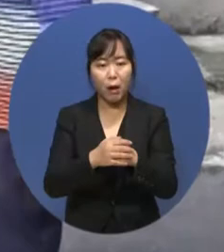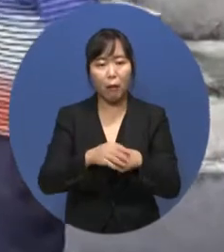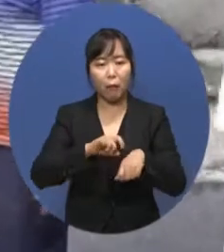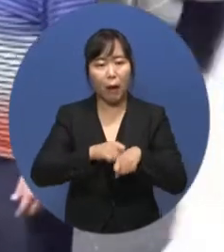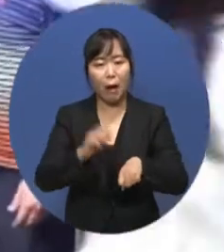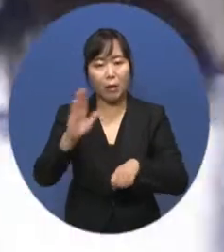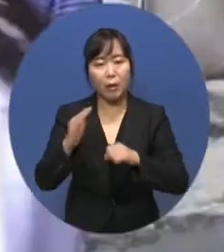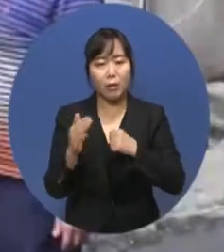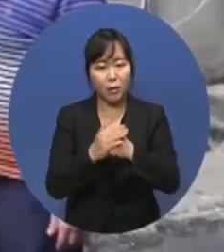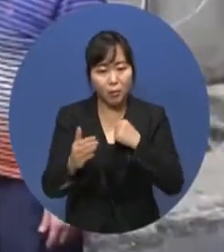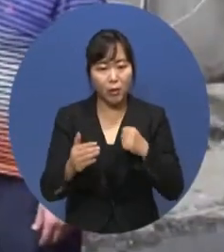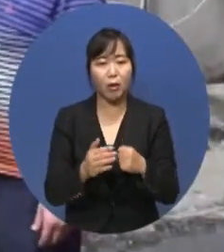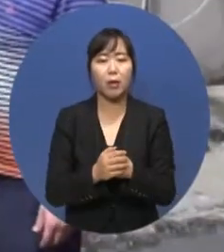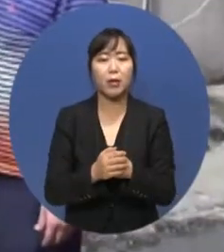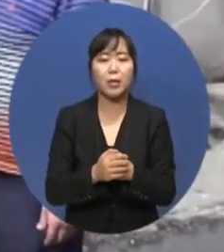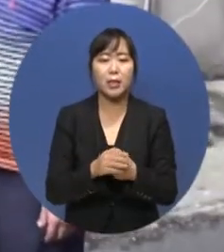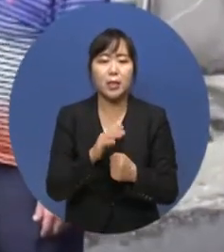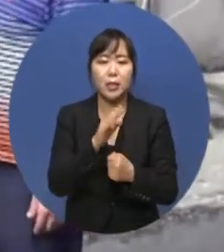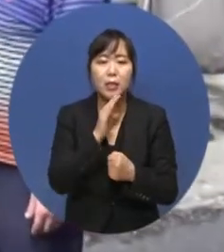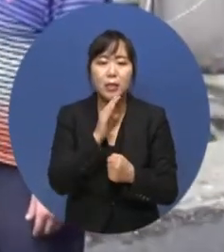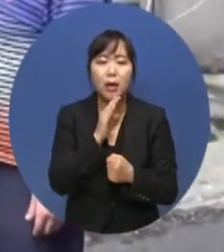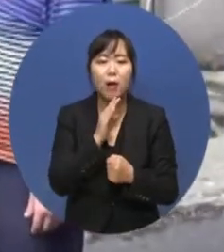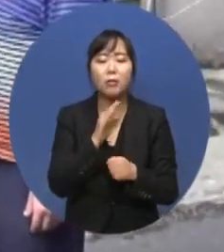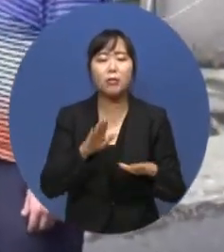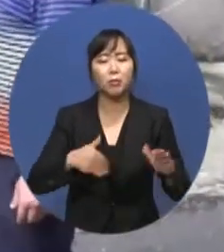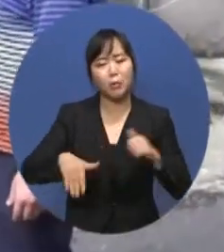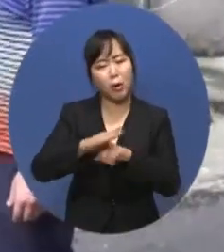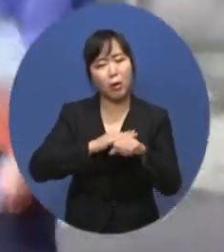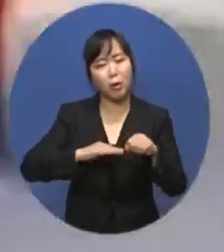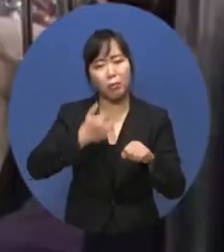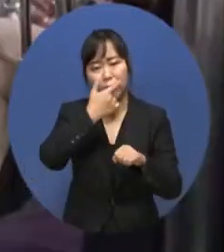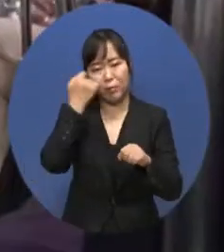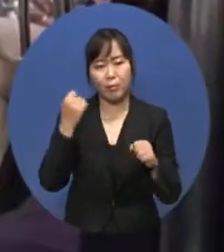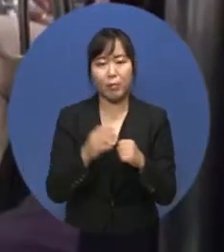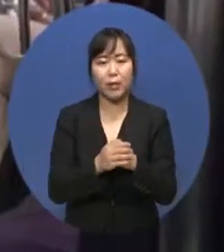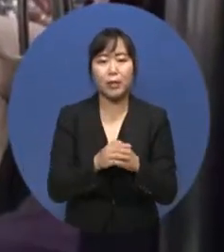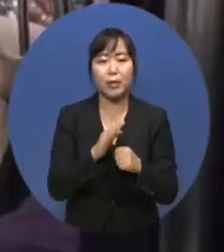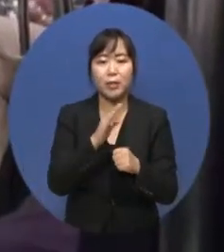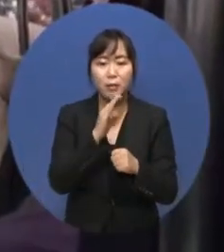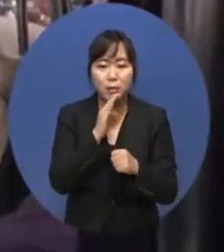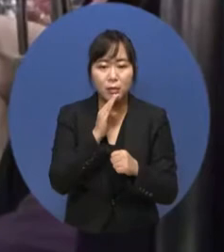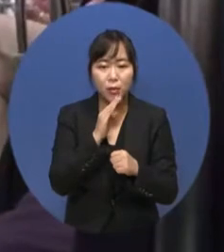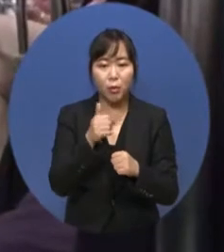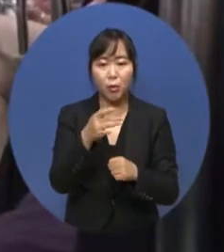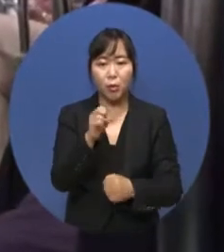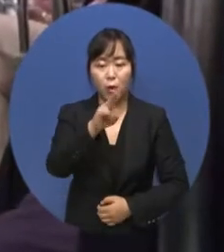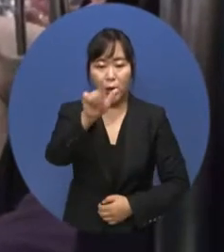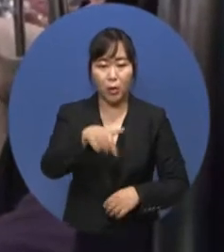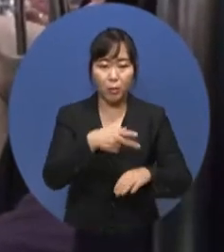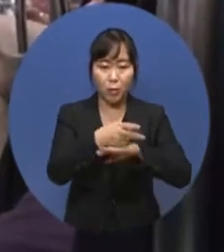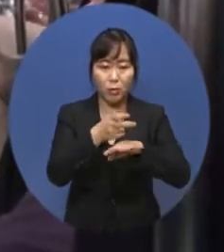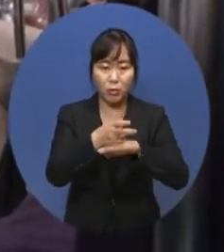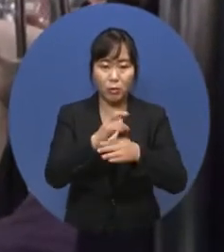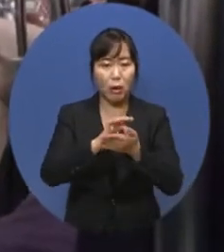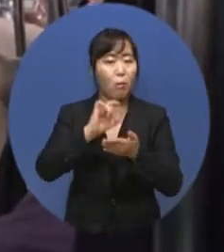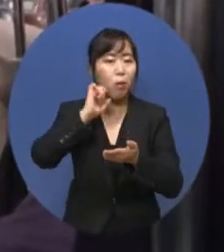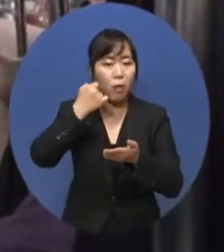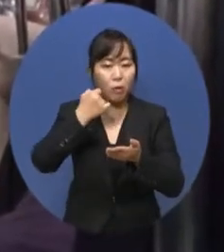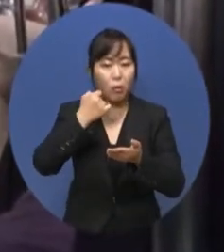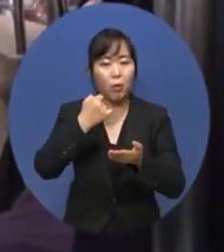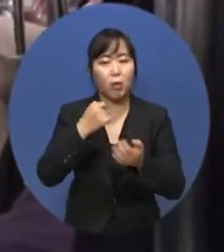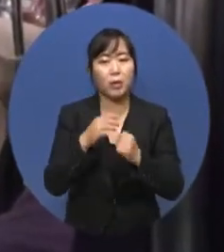아니어서 실제 도입률은 여전히 저조한 상황인 가운데 실제로 광역버스를 이용할 수 없고